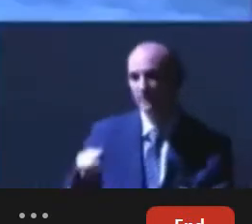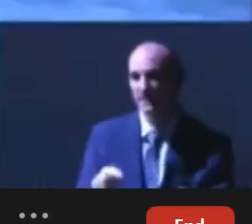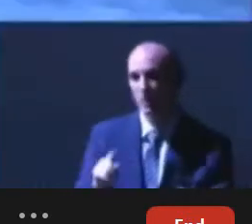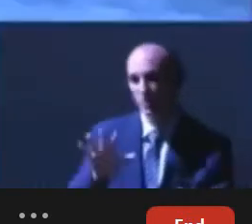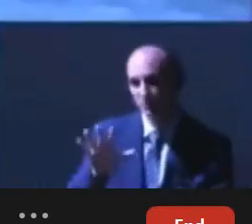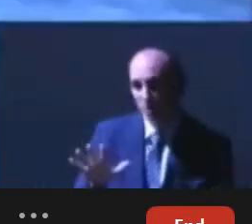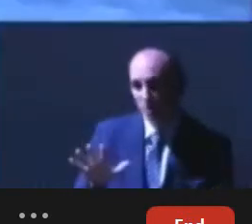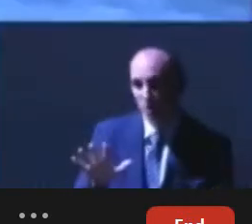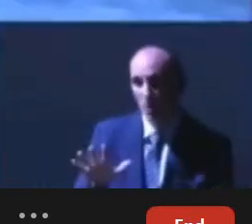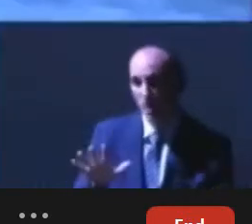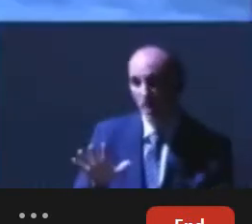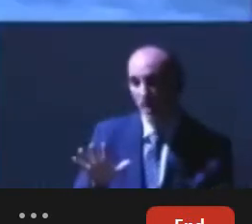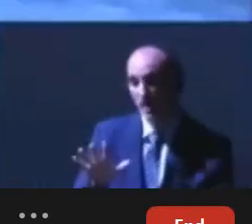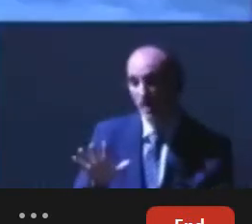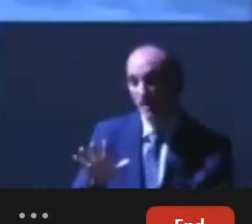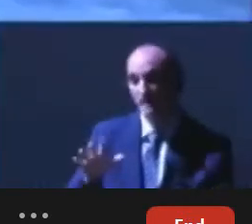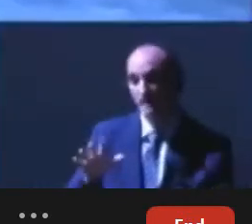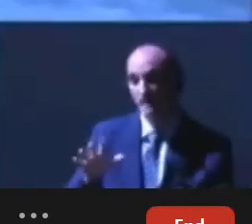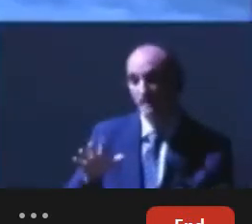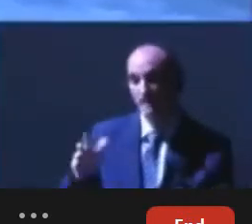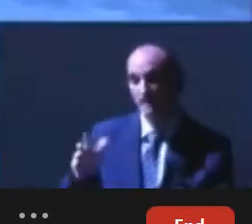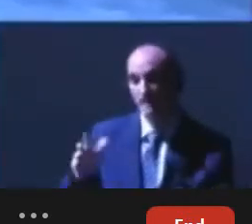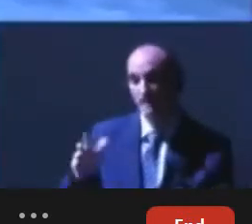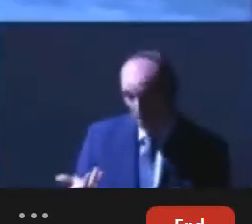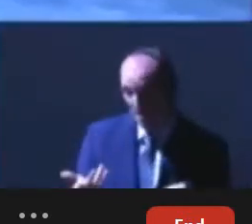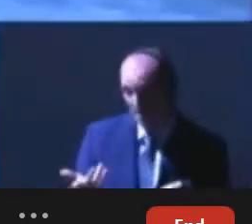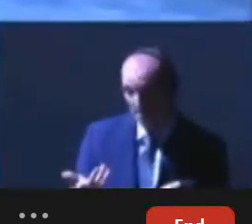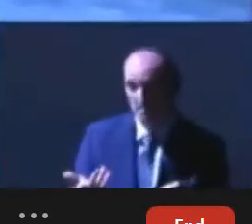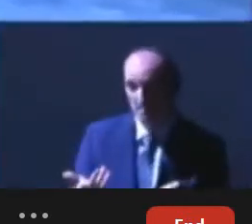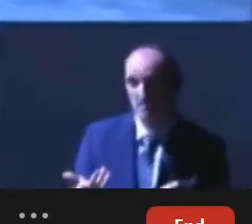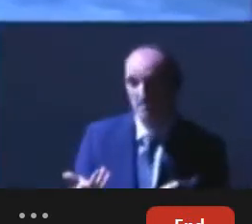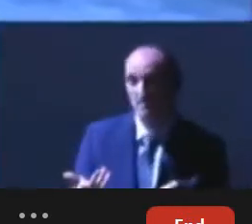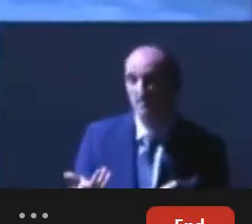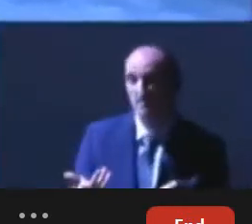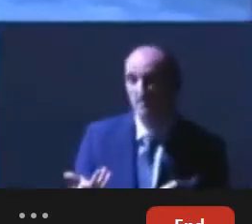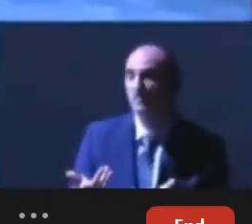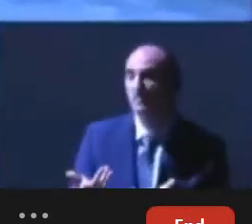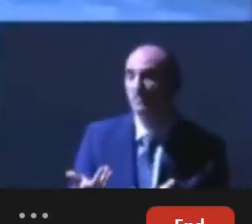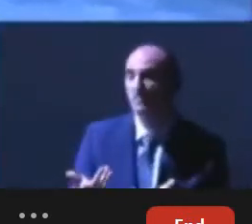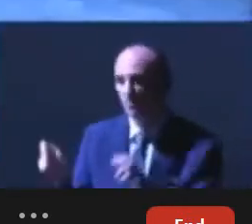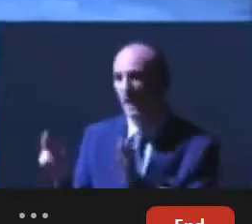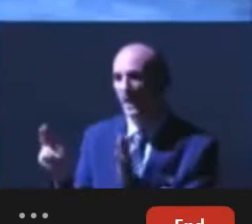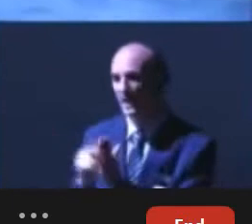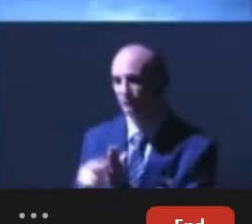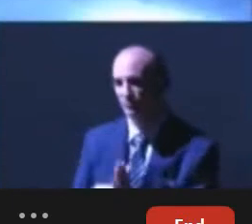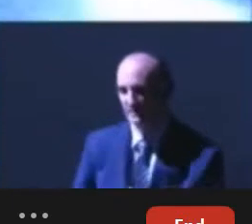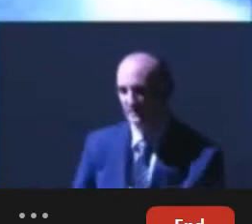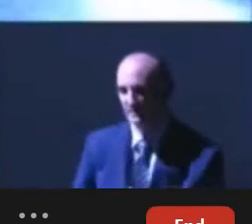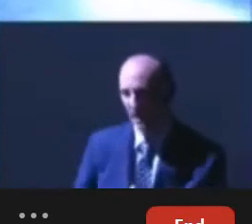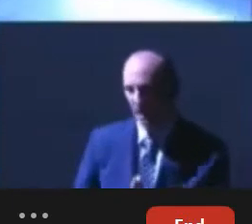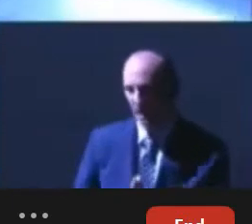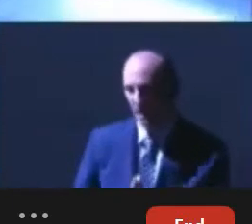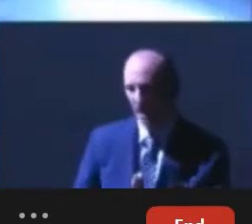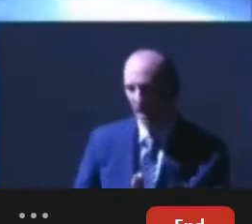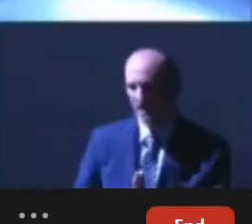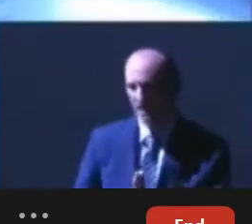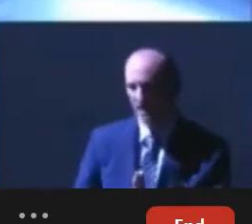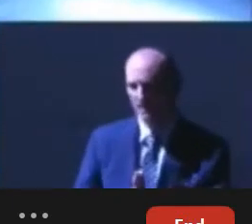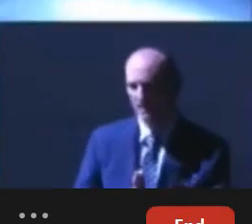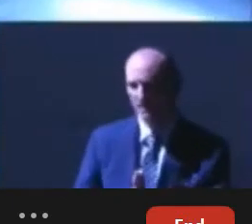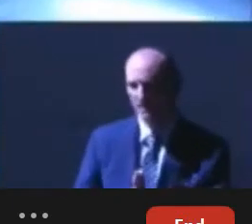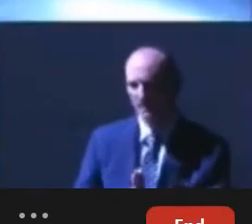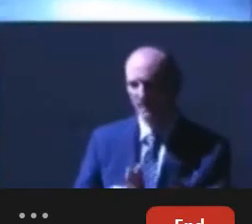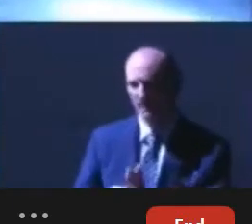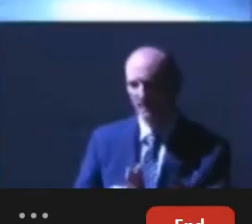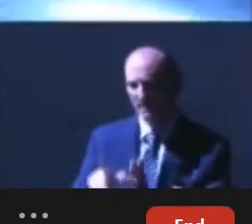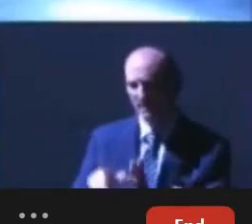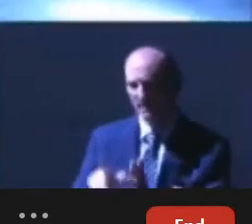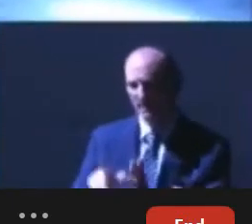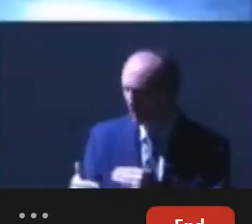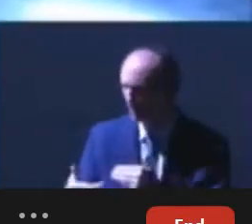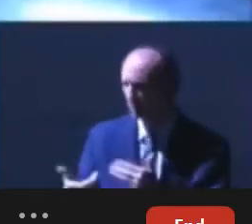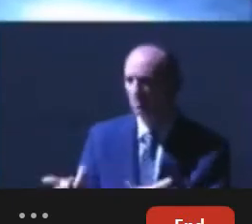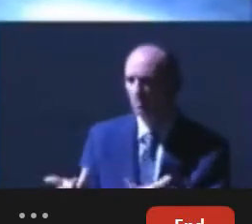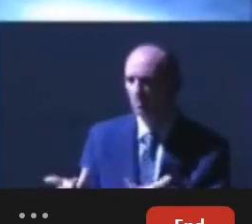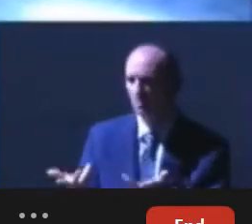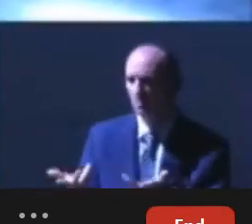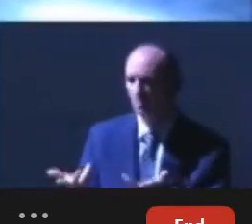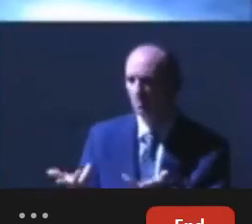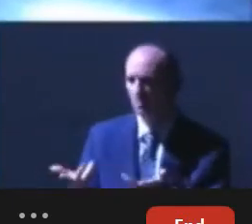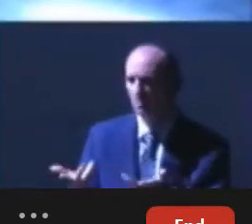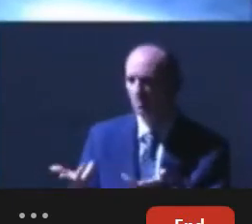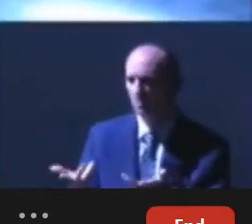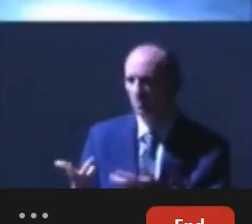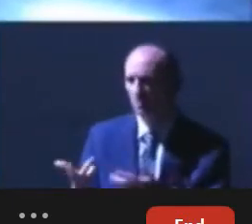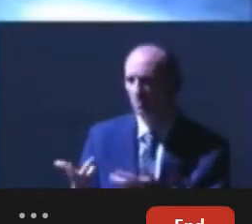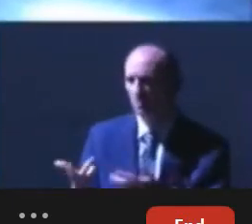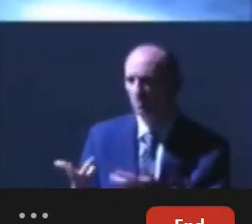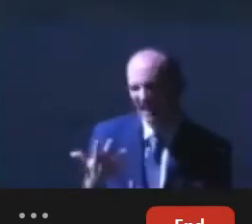thể 8 đến 10 năm. Thế nhưng mà chúng ta có 100 người kết nối với chúng ta, thì cái 3 tỷ người dùng thì chúng ta có thể thực hiện được trong vòng